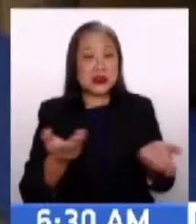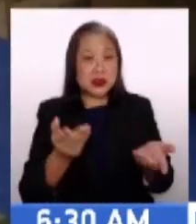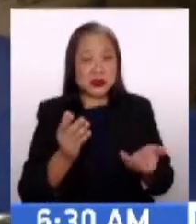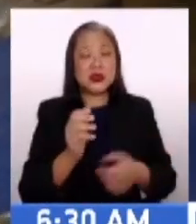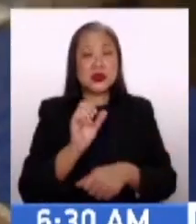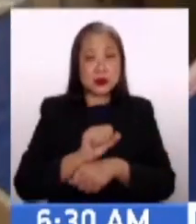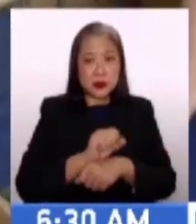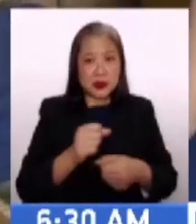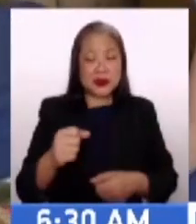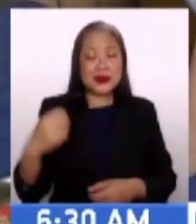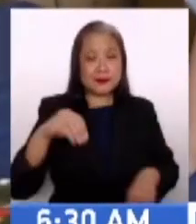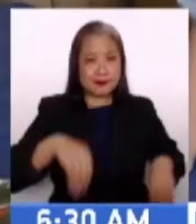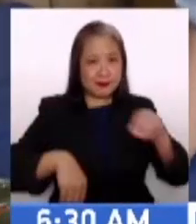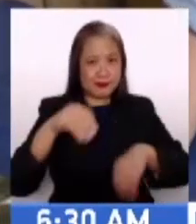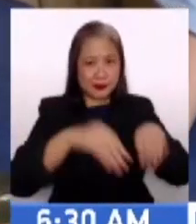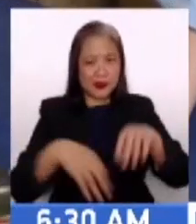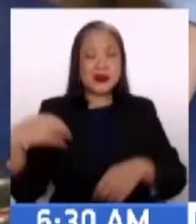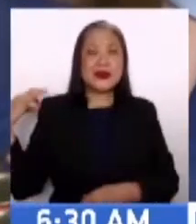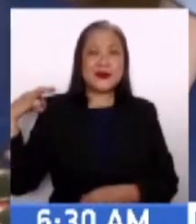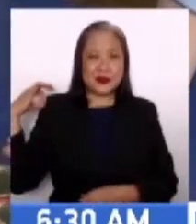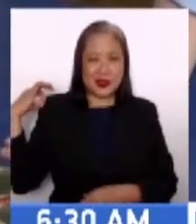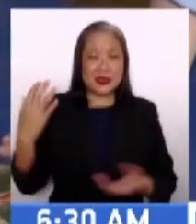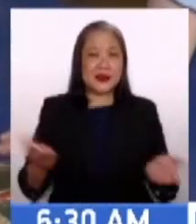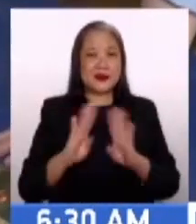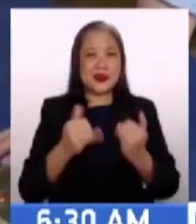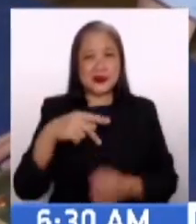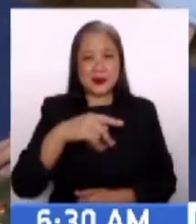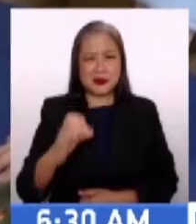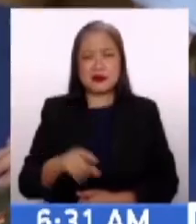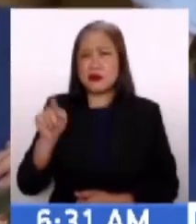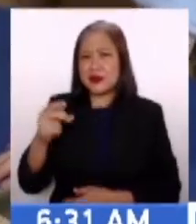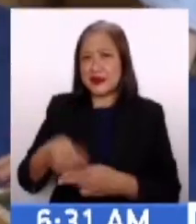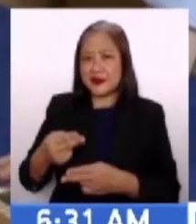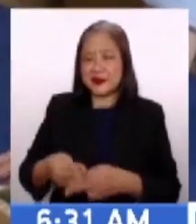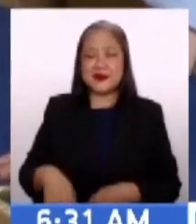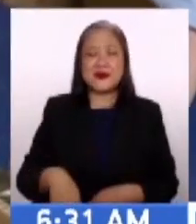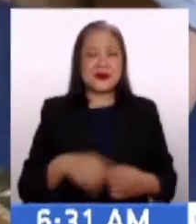ano, mula sa iba't ibang barangay dito sa Pasay. Ate, ano po ang pangalan? Melanie Carolina.